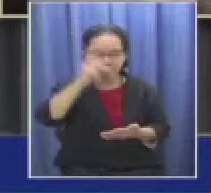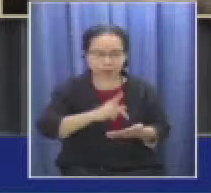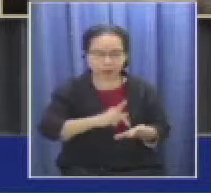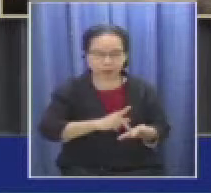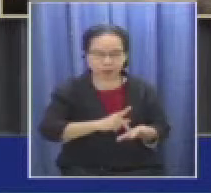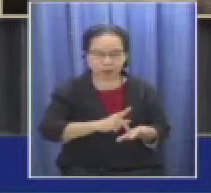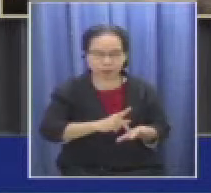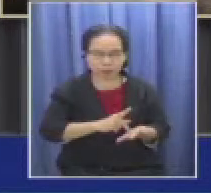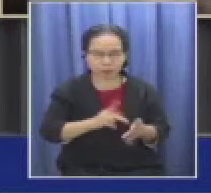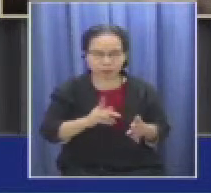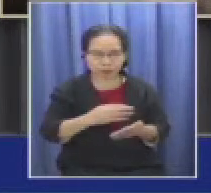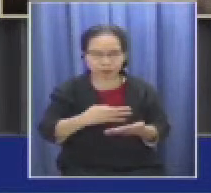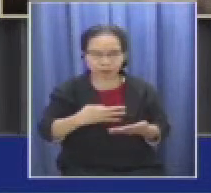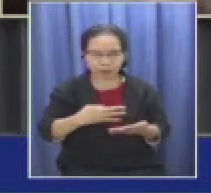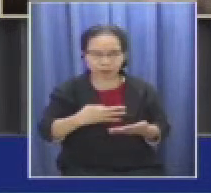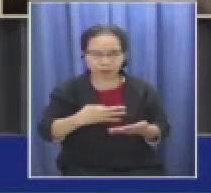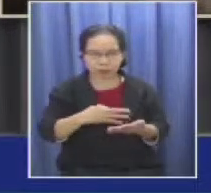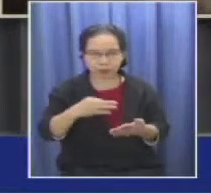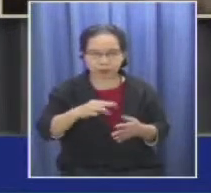ɛda di kan no